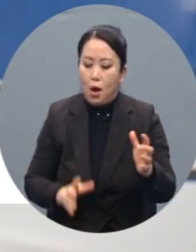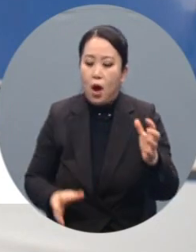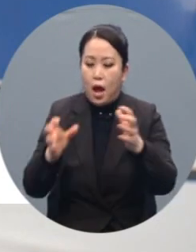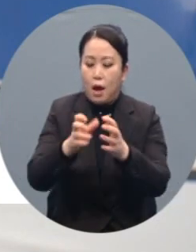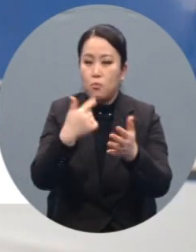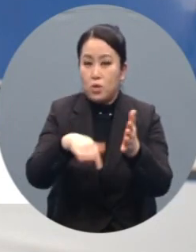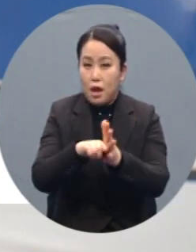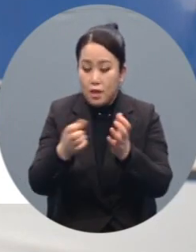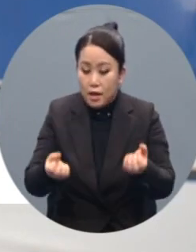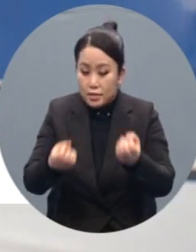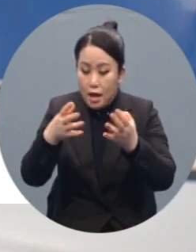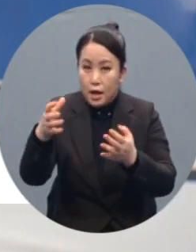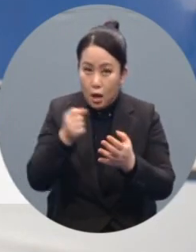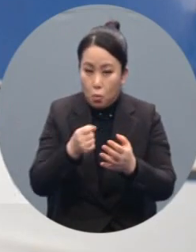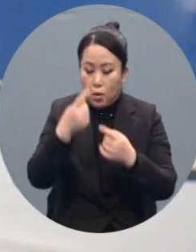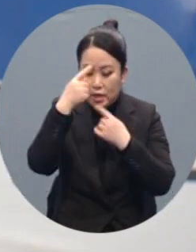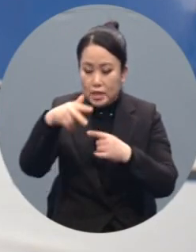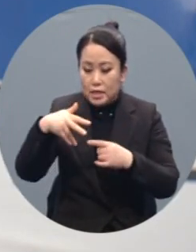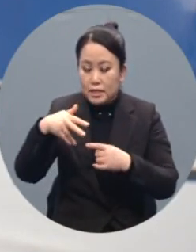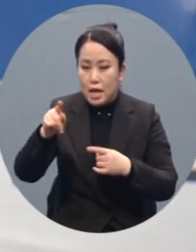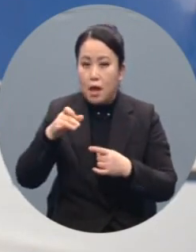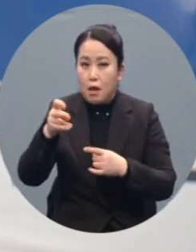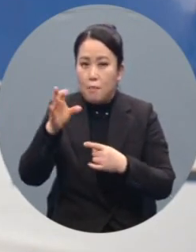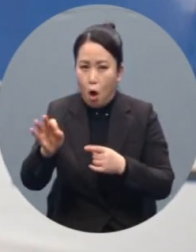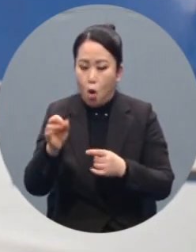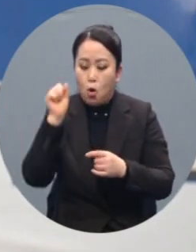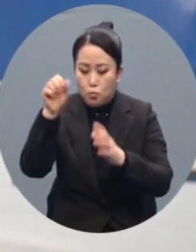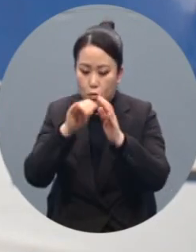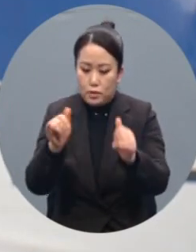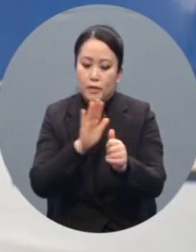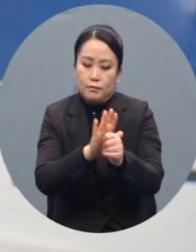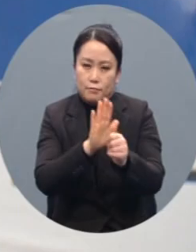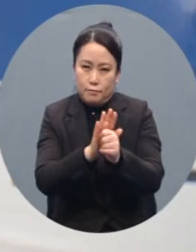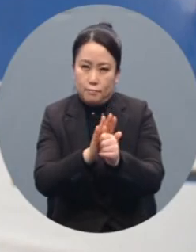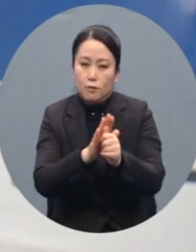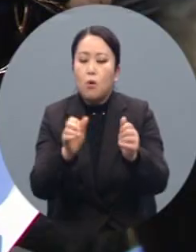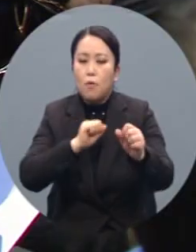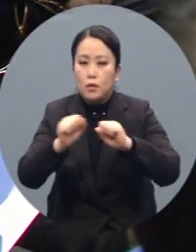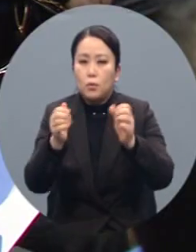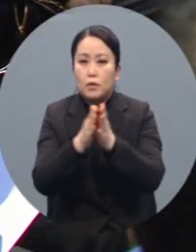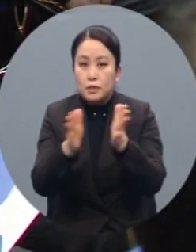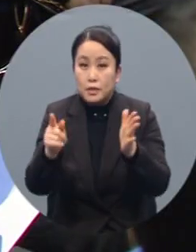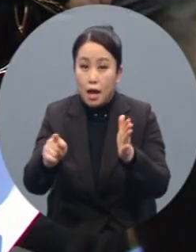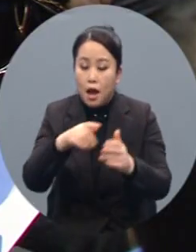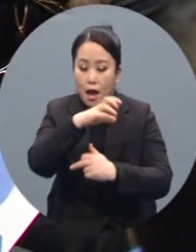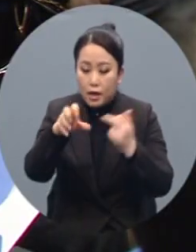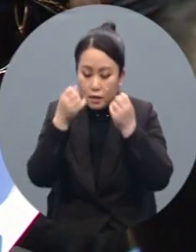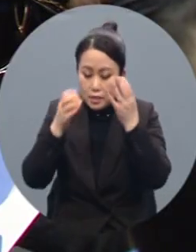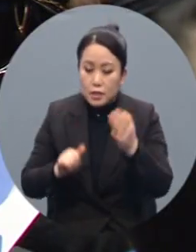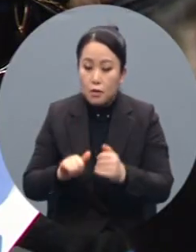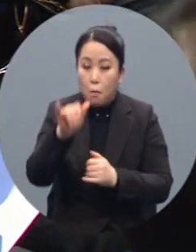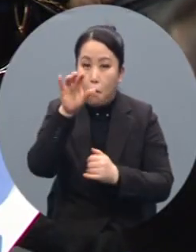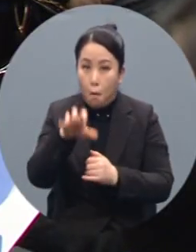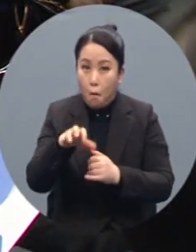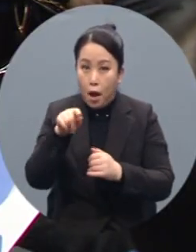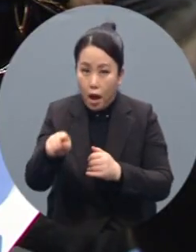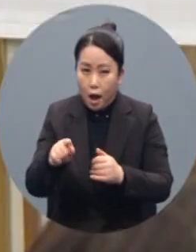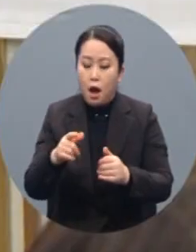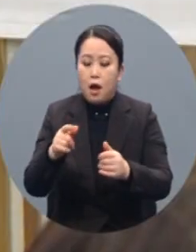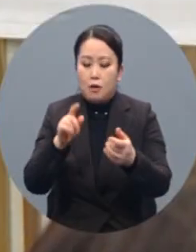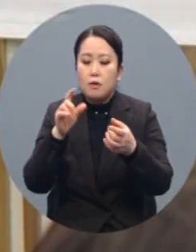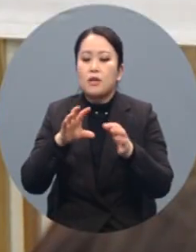지원에 나섰습니다. 그동안 가덕신공항을 고리로 부산 민심 확보에 들인 노력을 이 후보